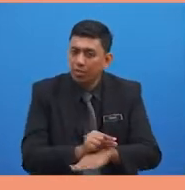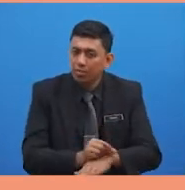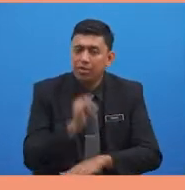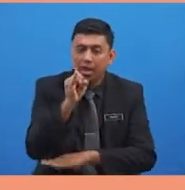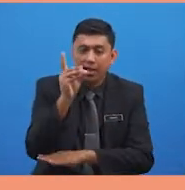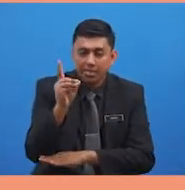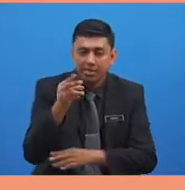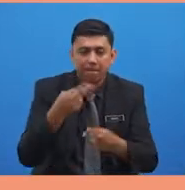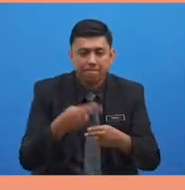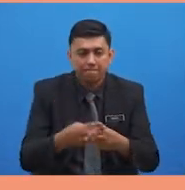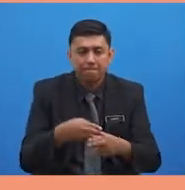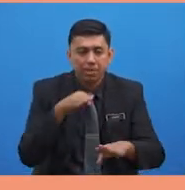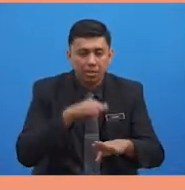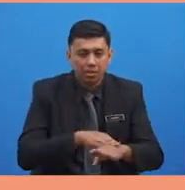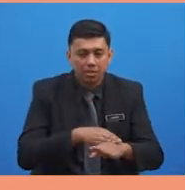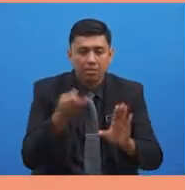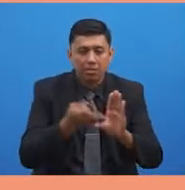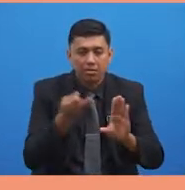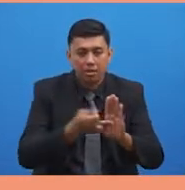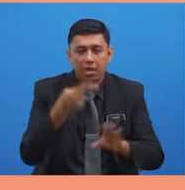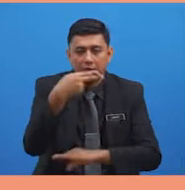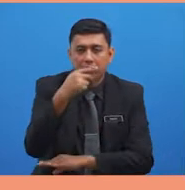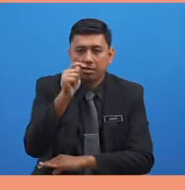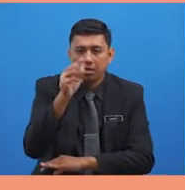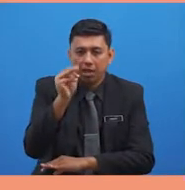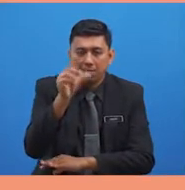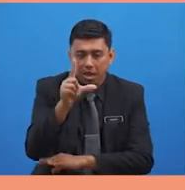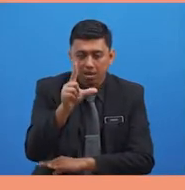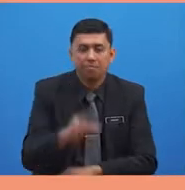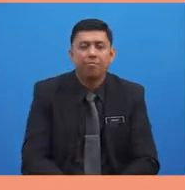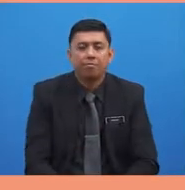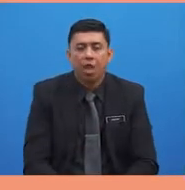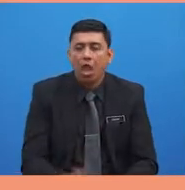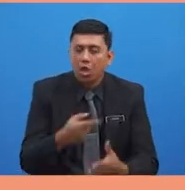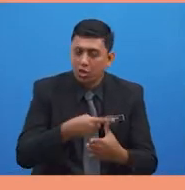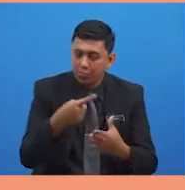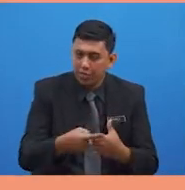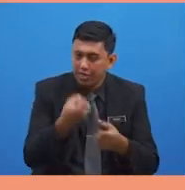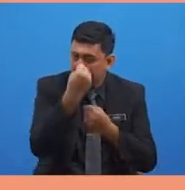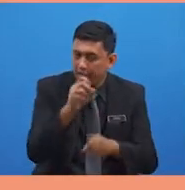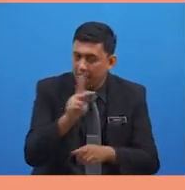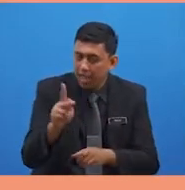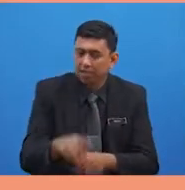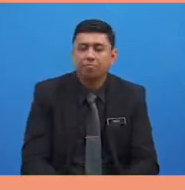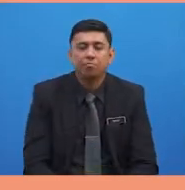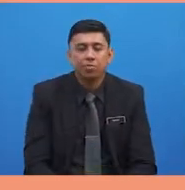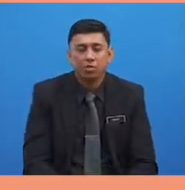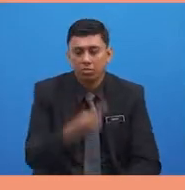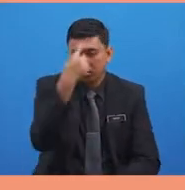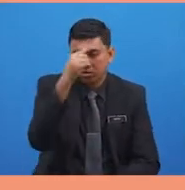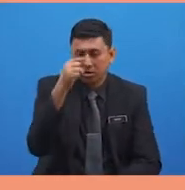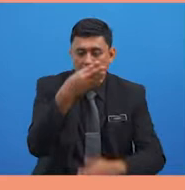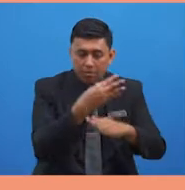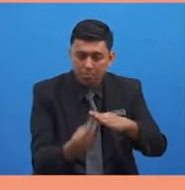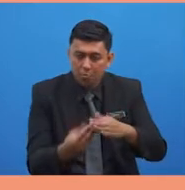menggunakan ID nama pada fail HTML. Kemudian, sediakan pernyataan